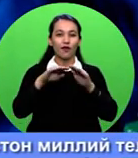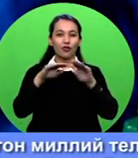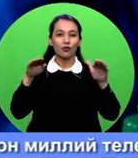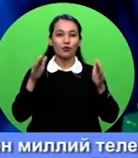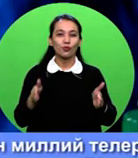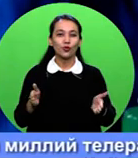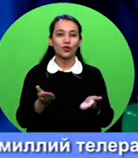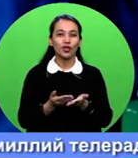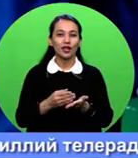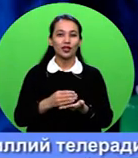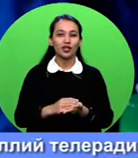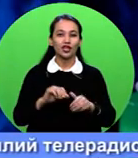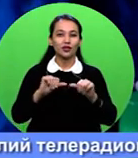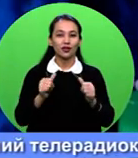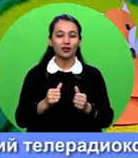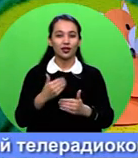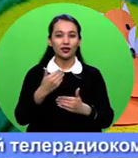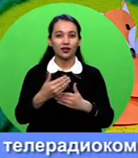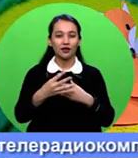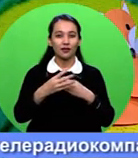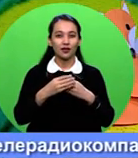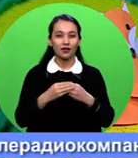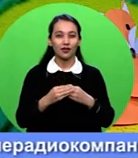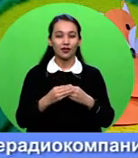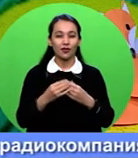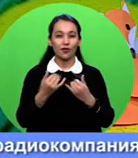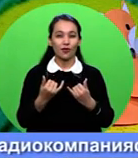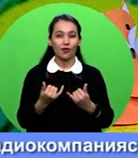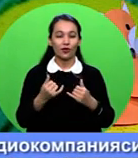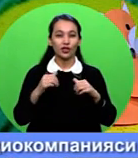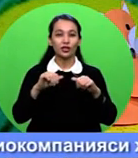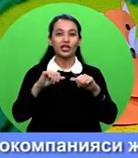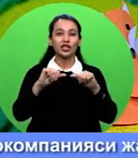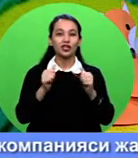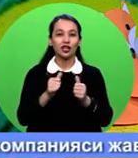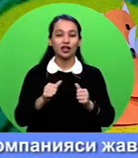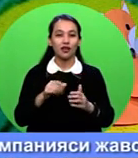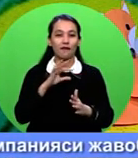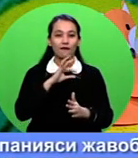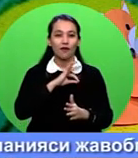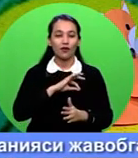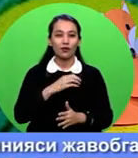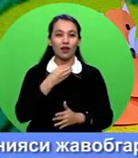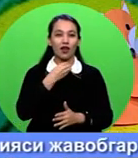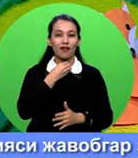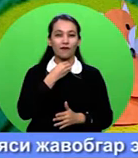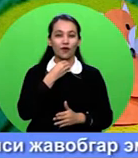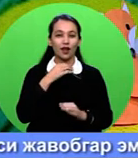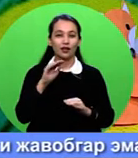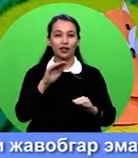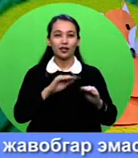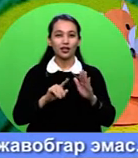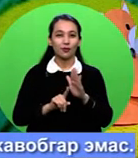hamda to'rtburchak shakl. Siz bilan biz mana shu shakllardan foydalanib bugun hayvonlar